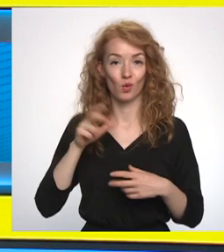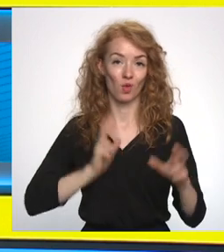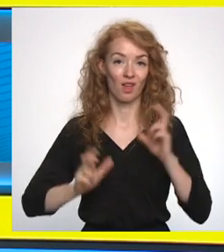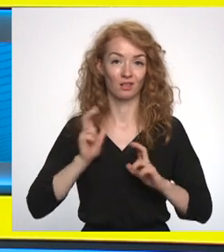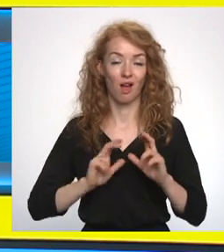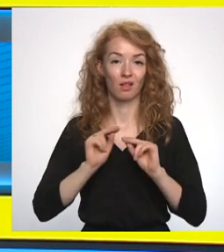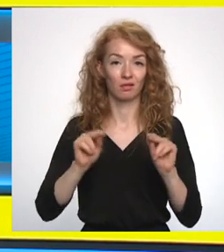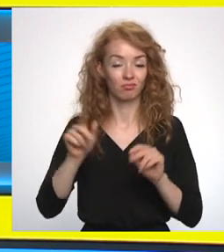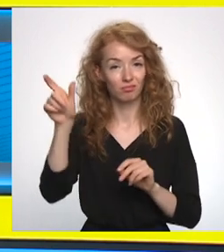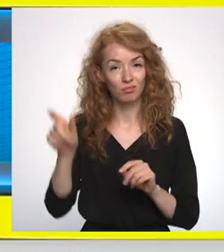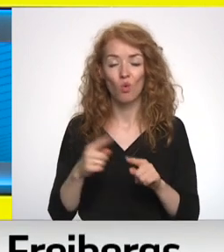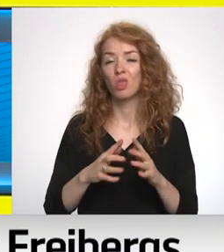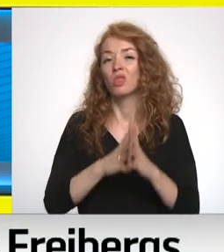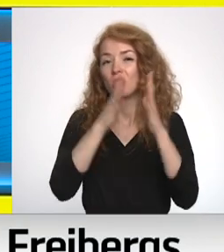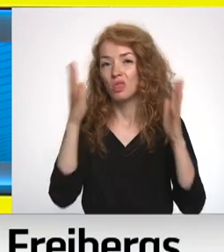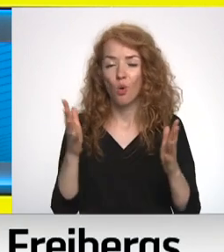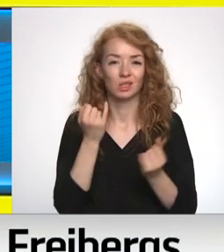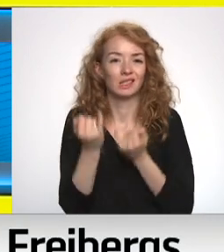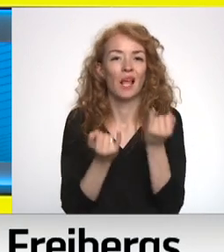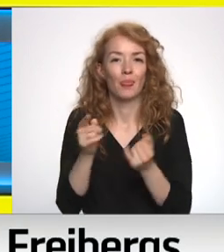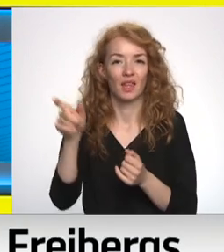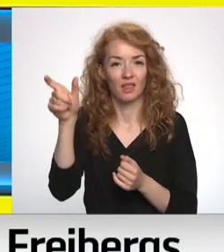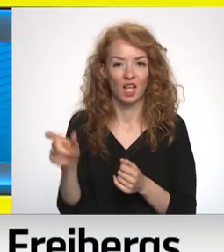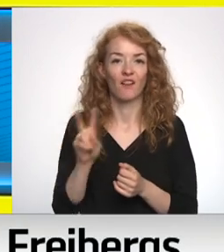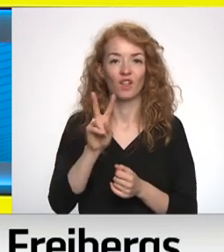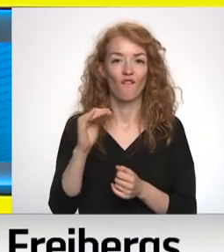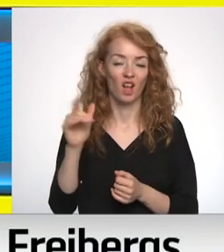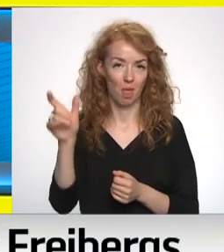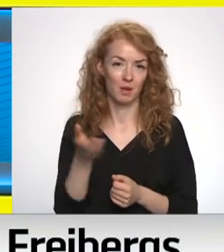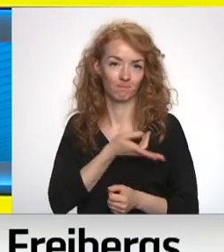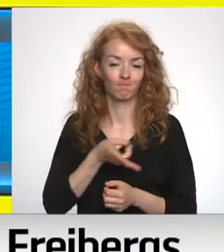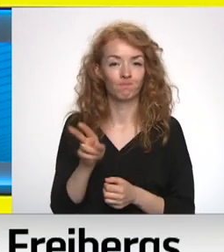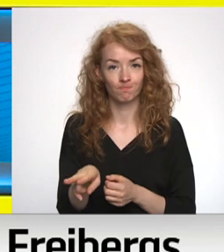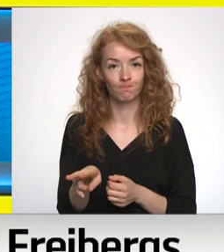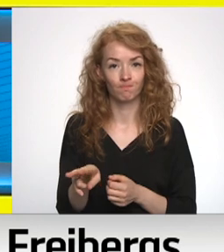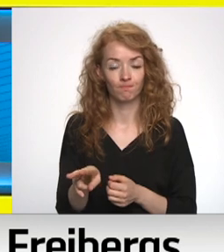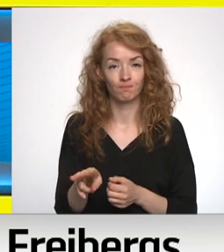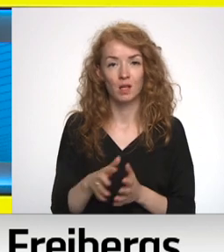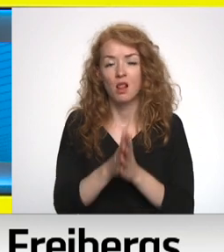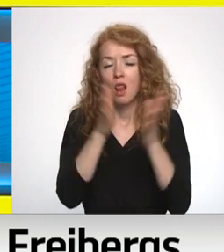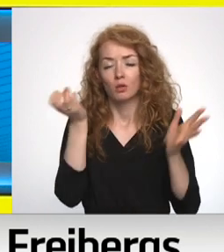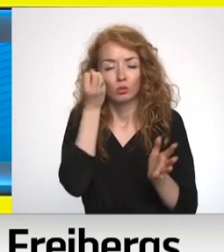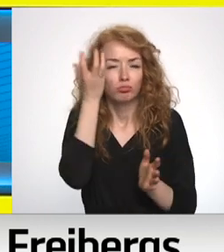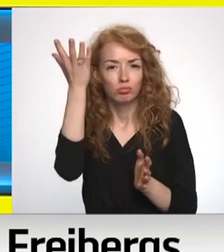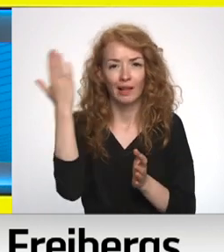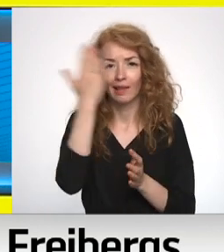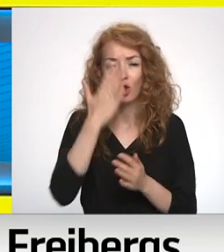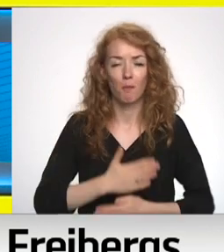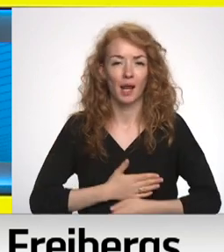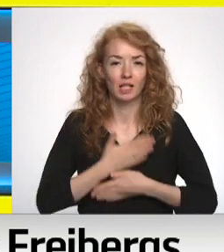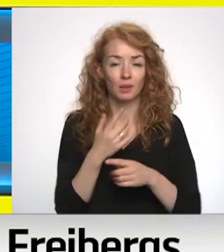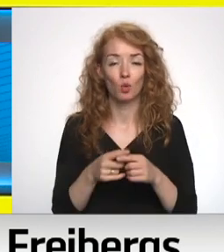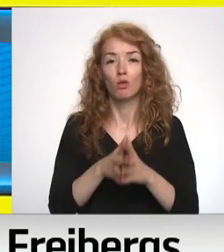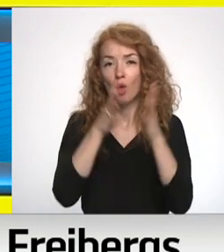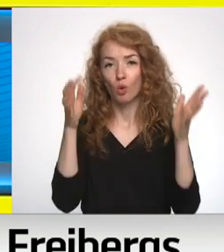spēku un daudzu kino ļaužu mīlētā un cīnītā Viktora Freiberga došanos mūžībā. Neizmērojama erudīcija, kino mīlestība un